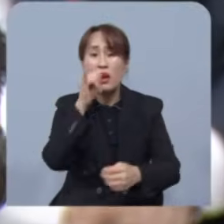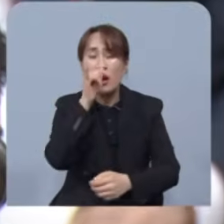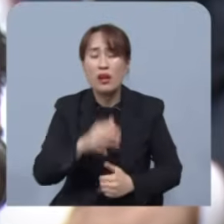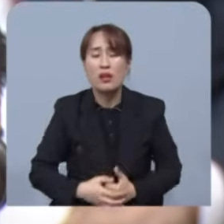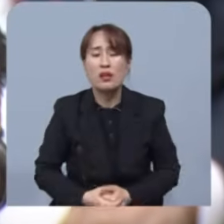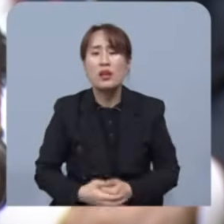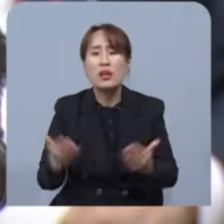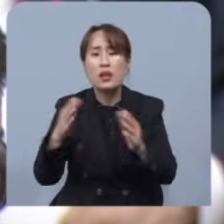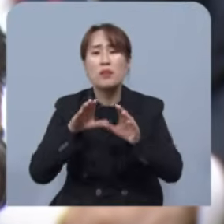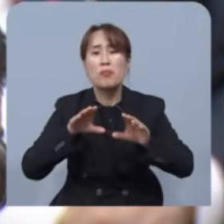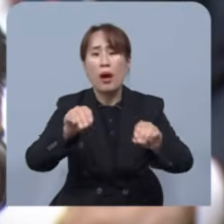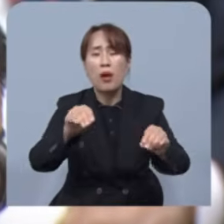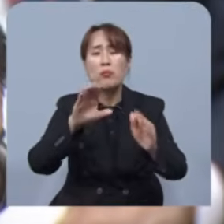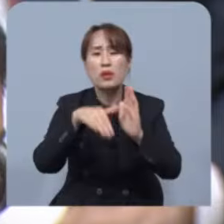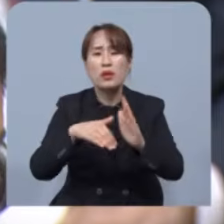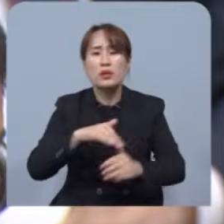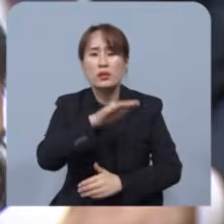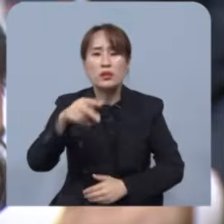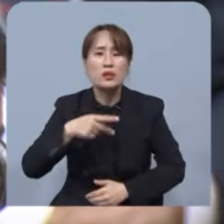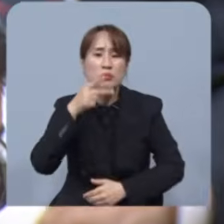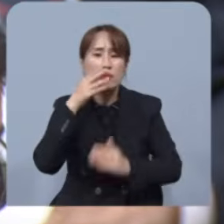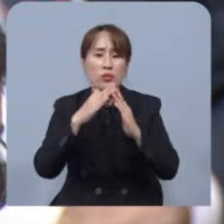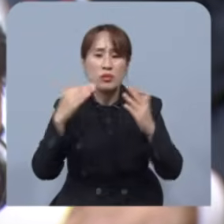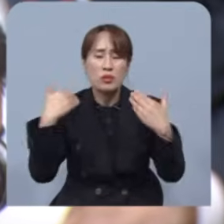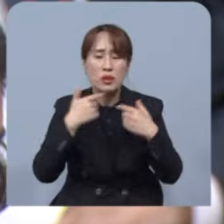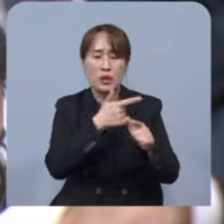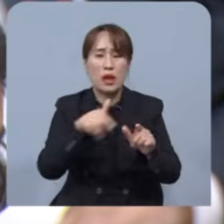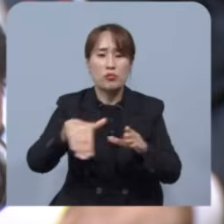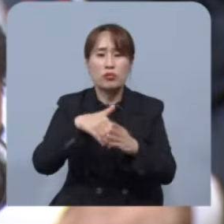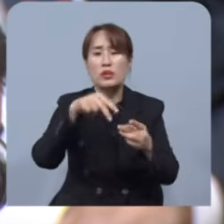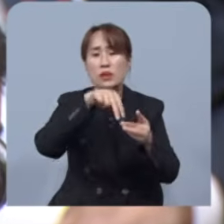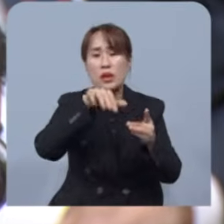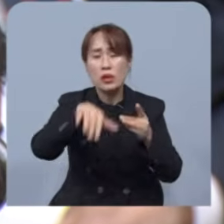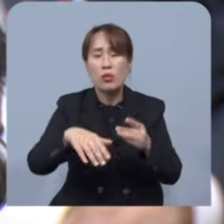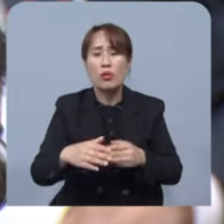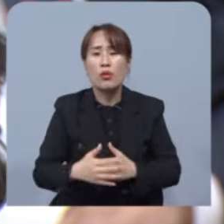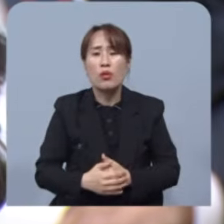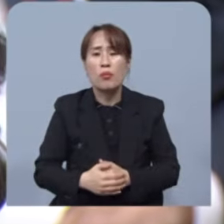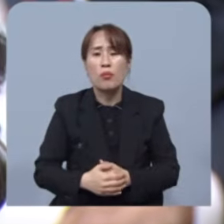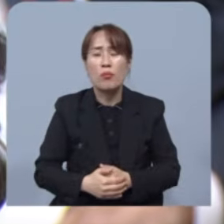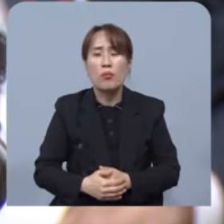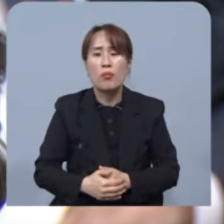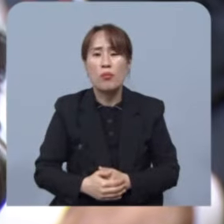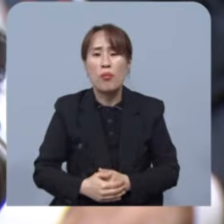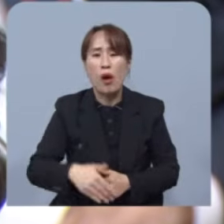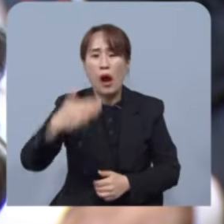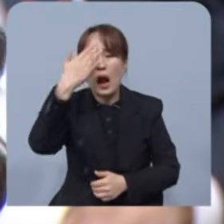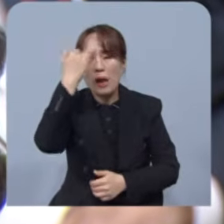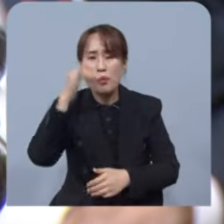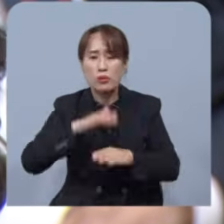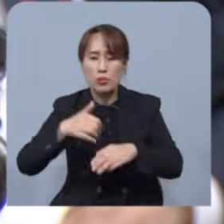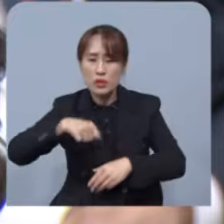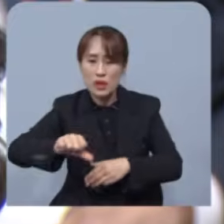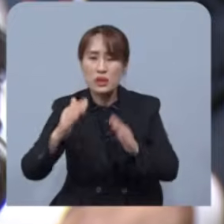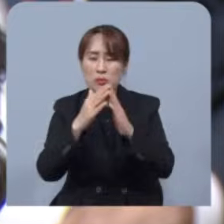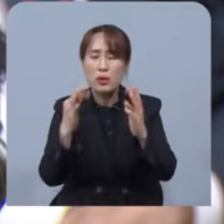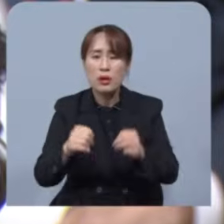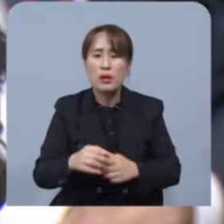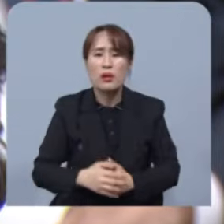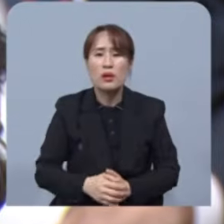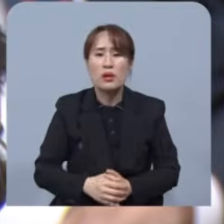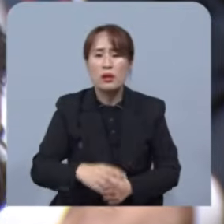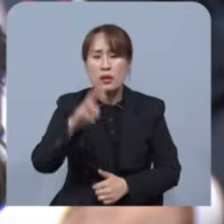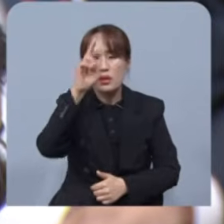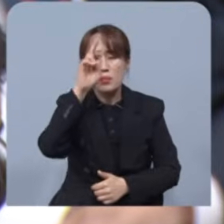됩니다. 그러다 보면 저희 음성군에는 다문화센터나 조성가정 그런 아이들이 많기 때문에 그 한 끼를